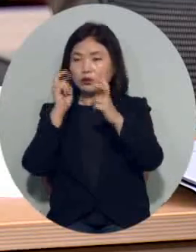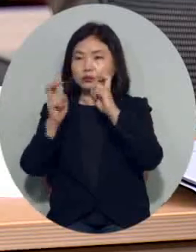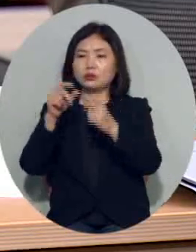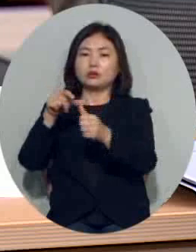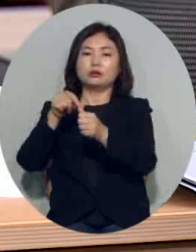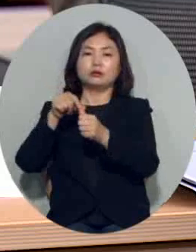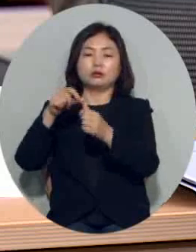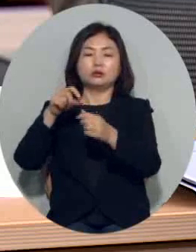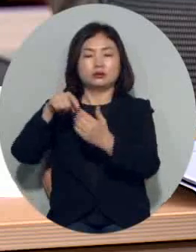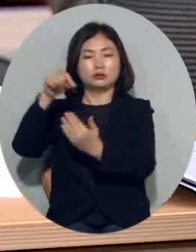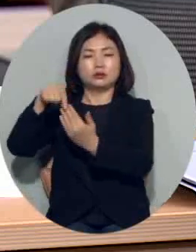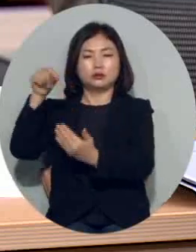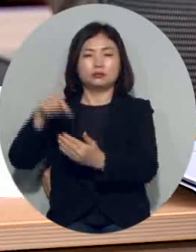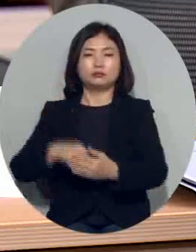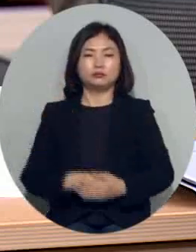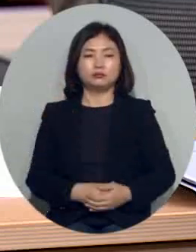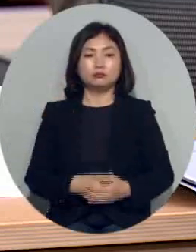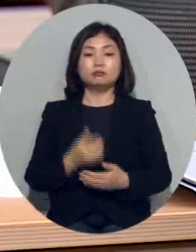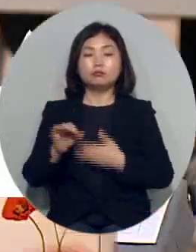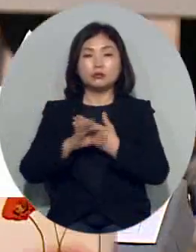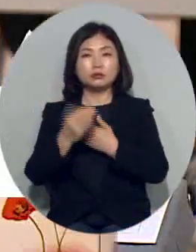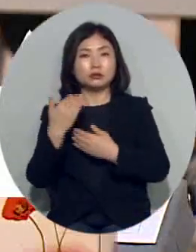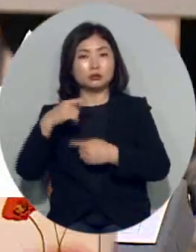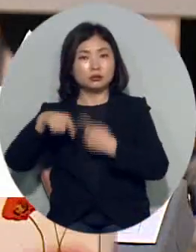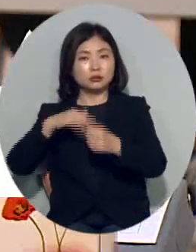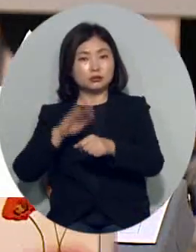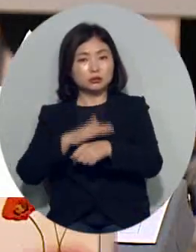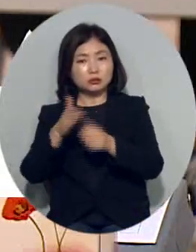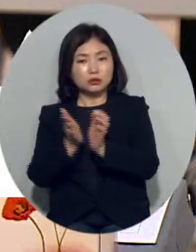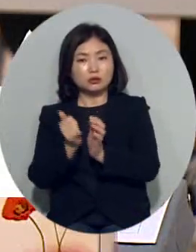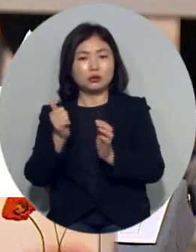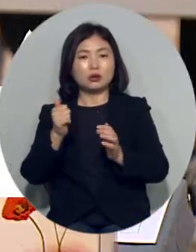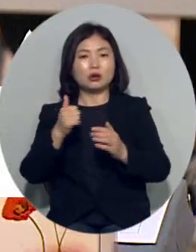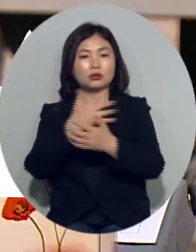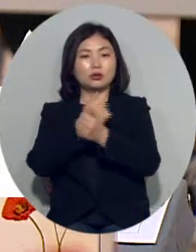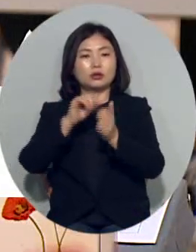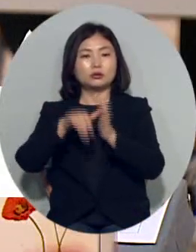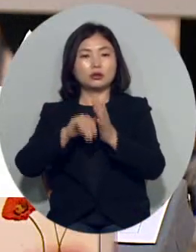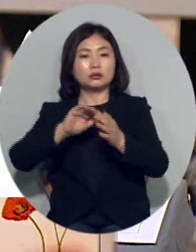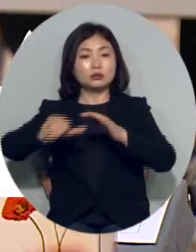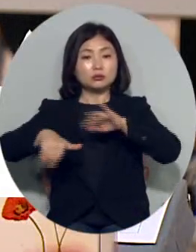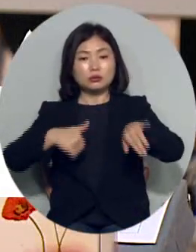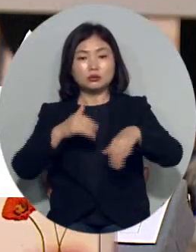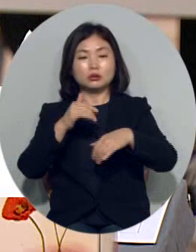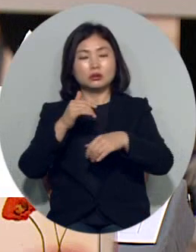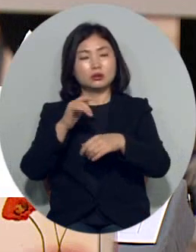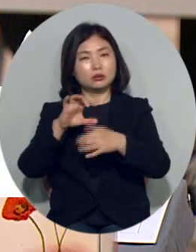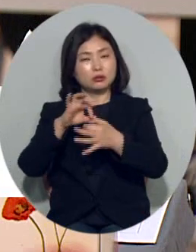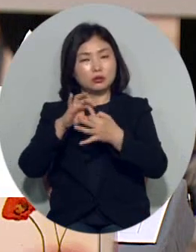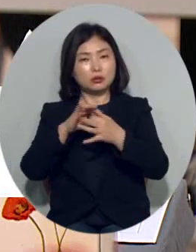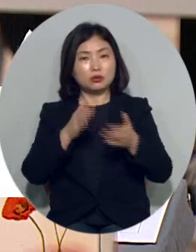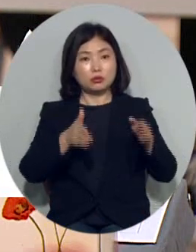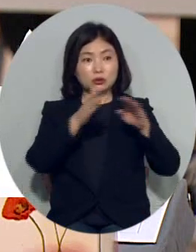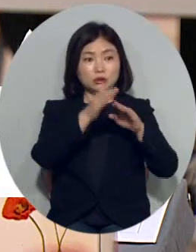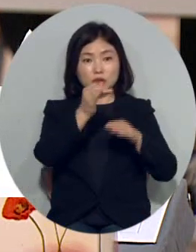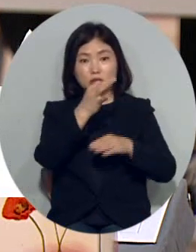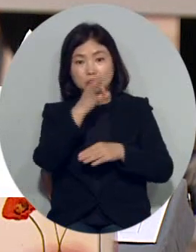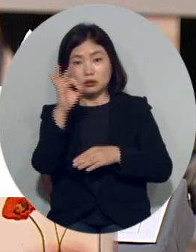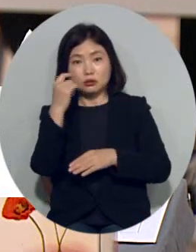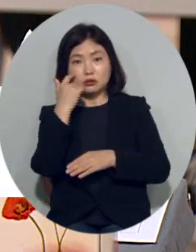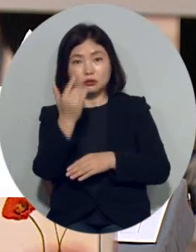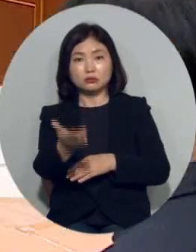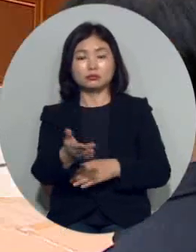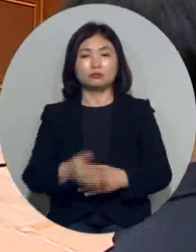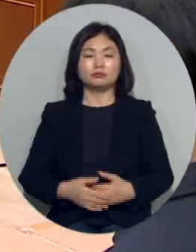선정해서 그러면 그 전에 경영부장이 이를 수의계약 과정에서 이권에 개입했다라는 것을 지금 관장님께서는 인정하시는